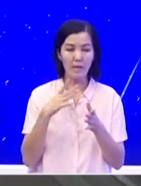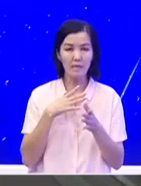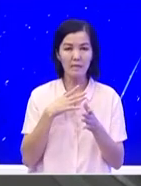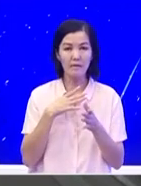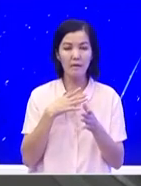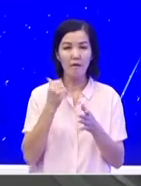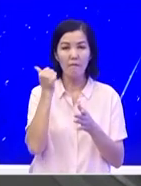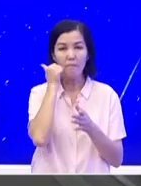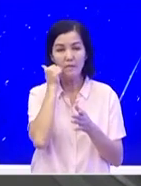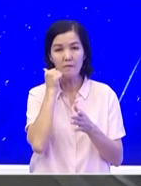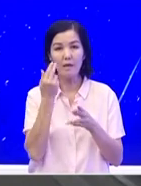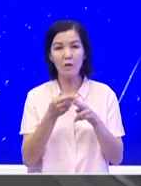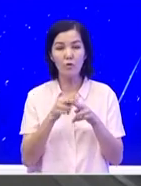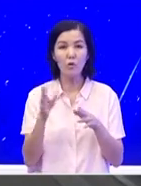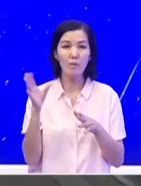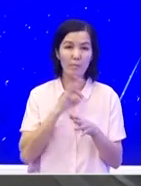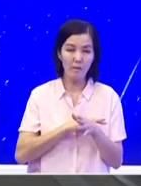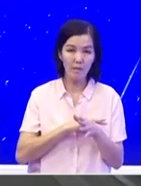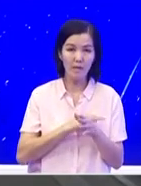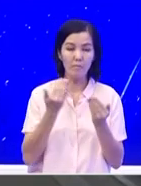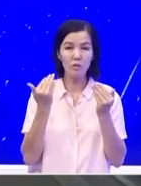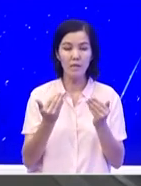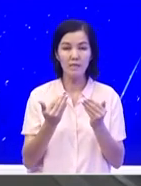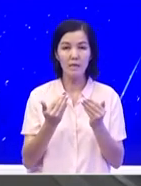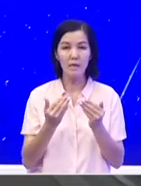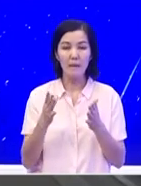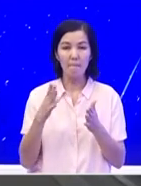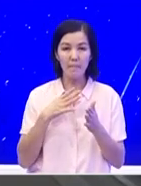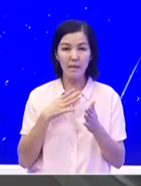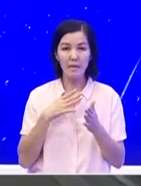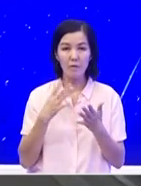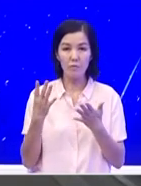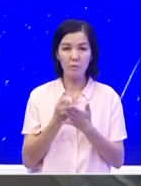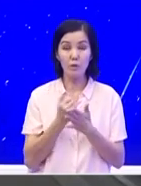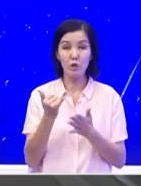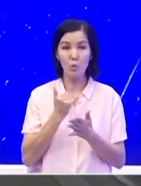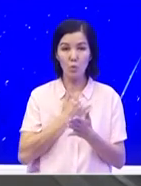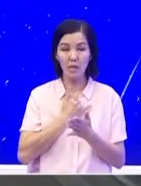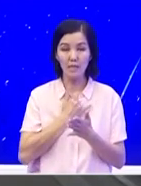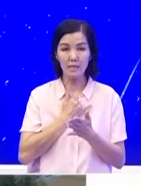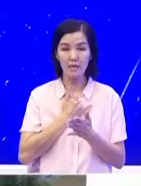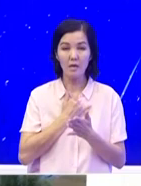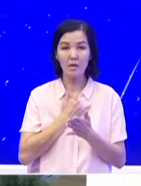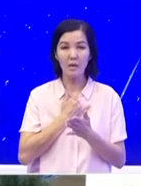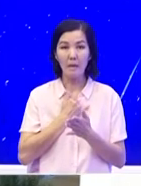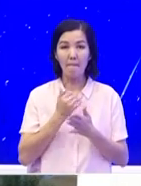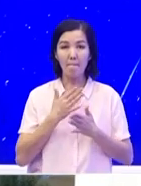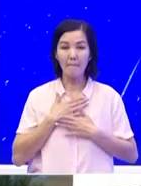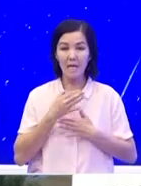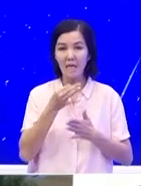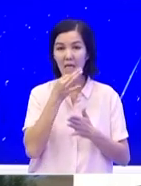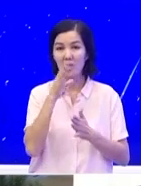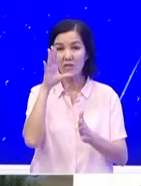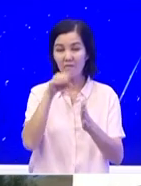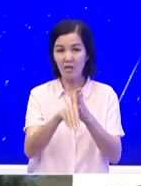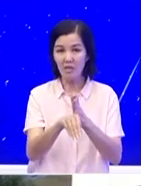в Москве, о тех схемах и тех наработках, которые были успешны у нас, поскольку мы чуть-чуть раньше вошли